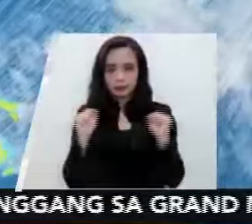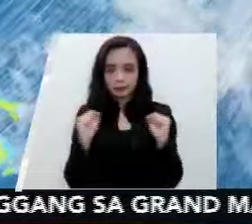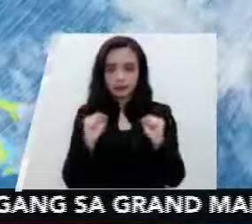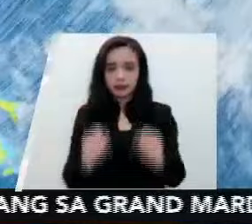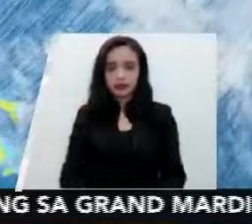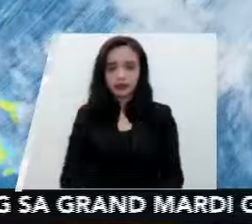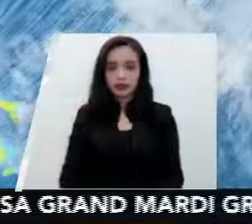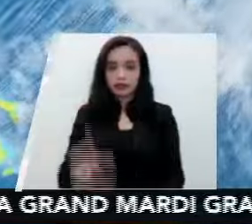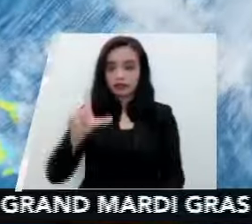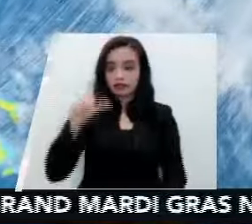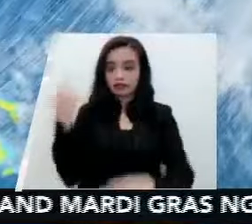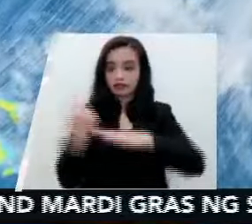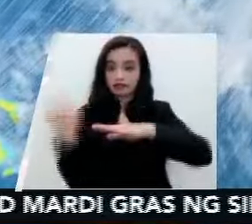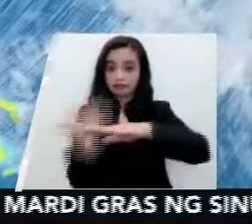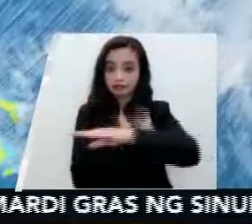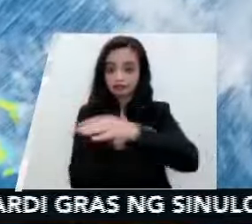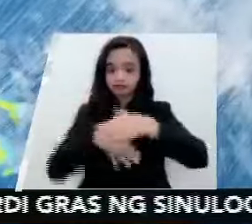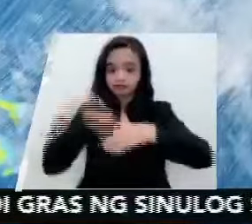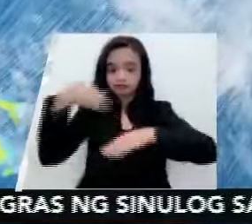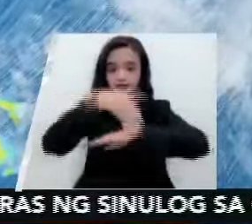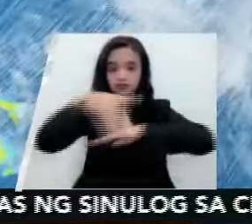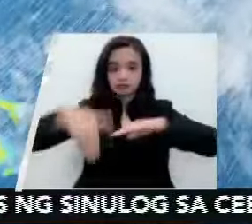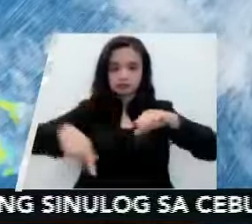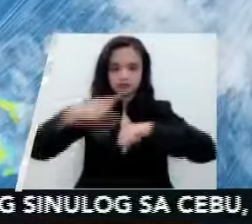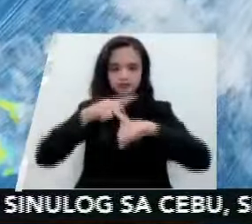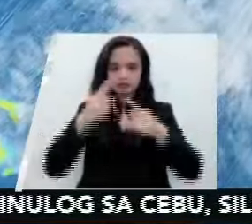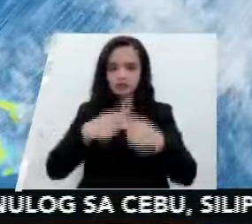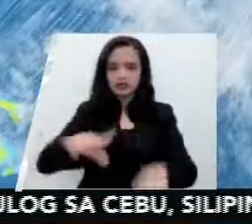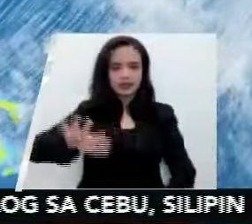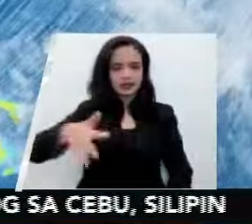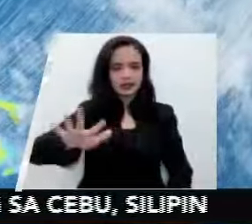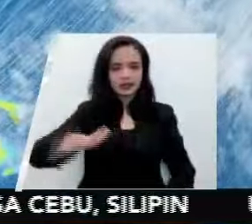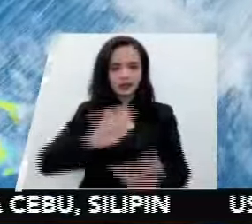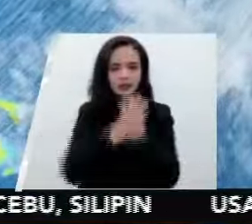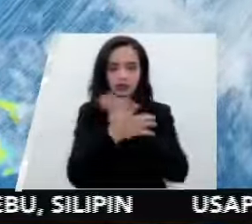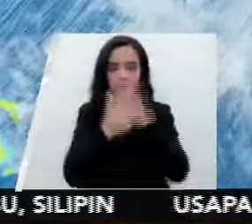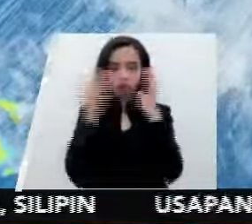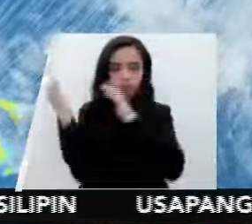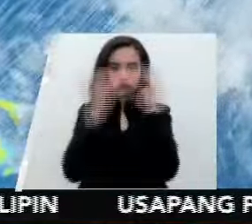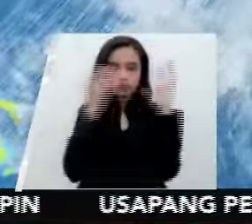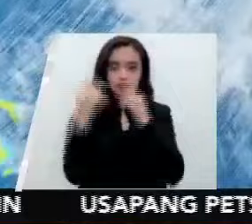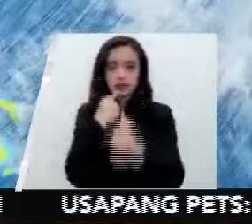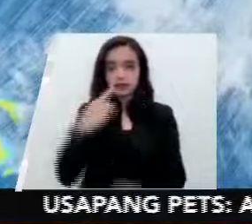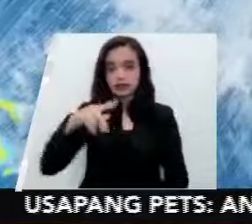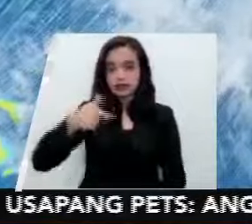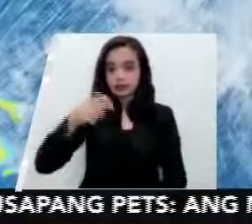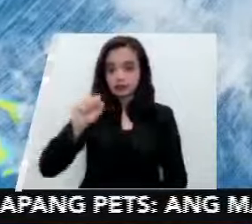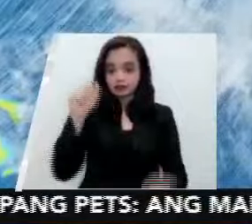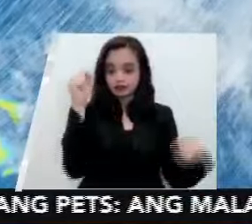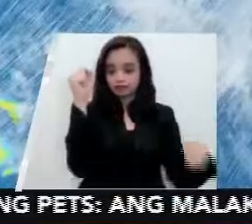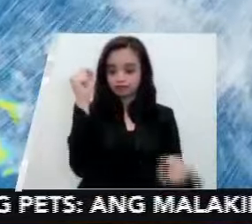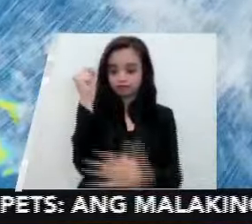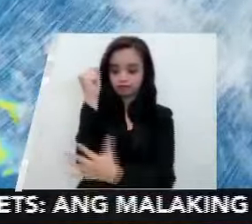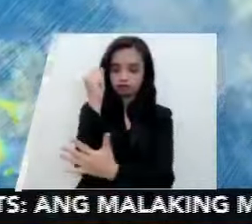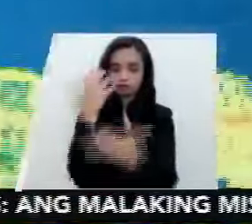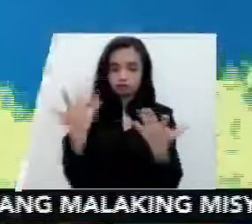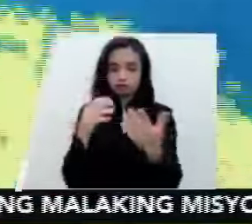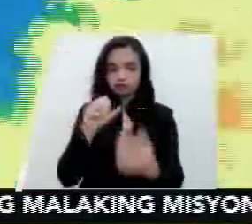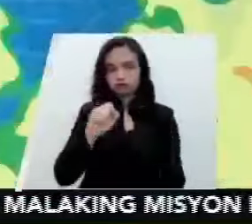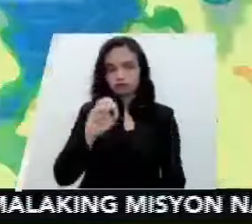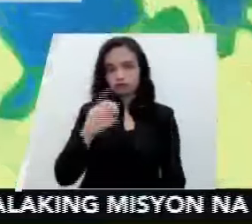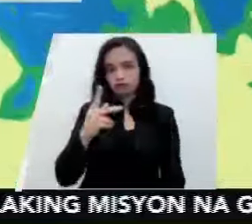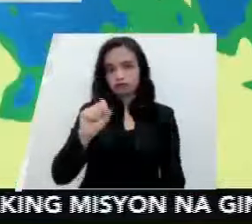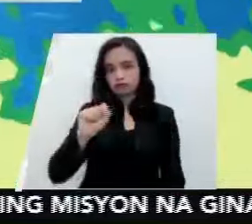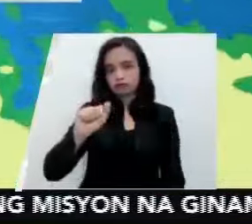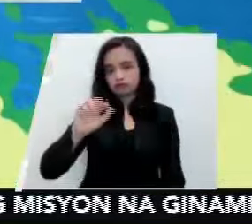Philippine Area of Responsibility, bagamat mababa ang chance na maging bagyo, ay sa pag-asa'y magpapaulan ng trough nito sa Soccsksargen. Base